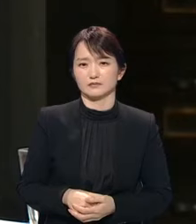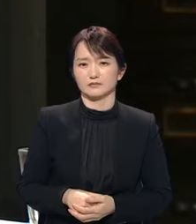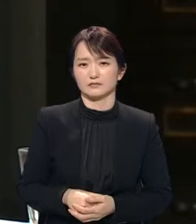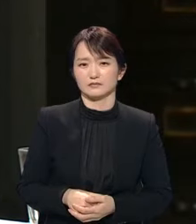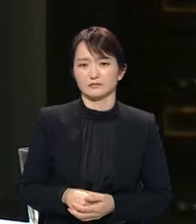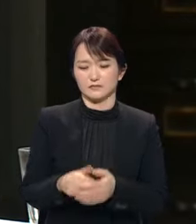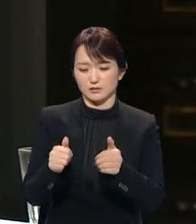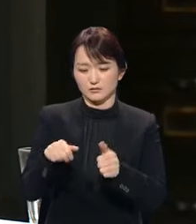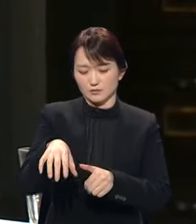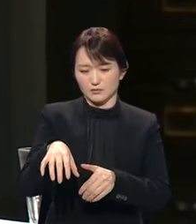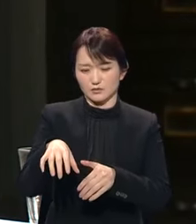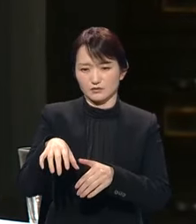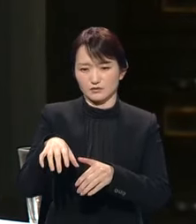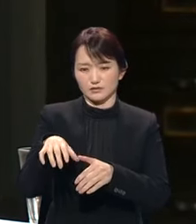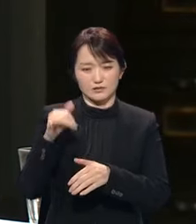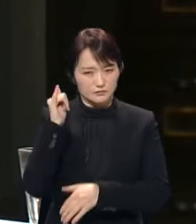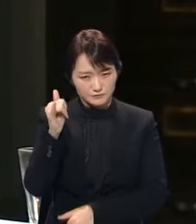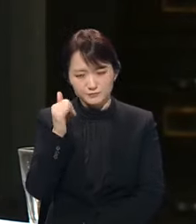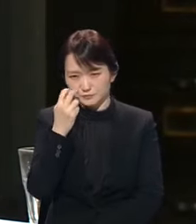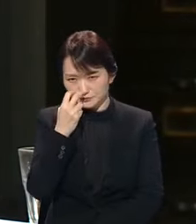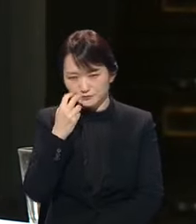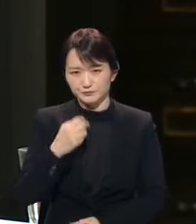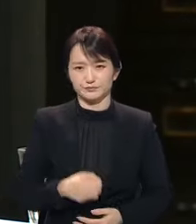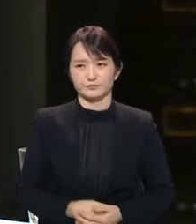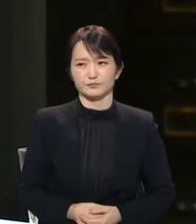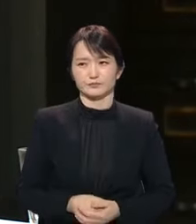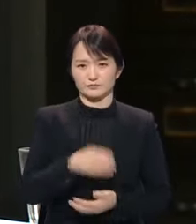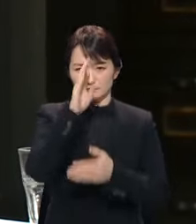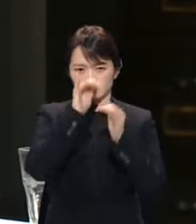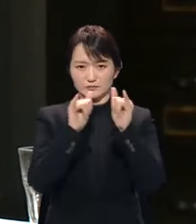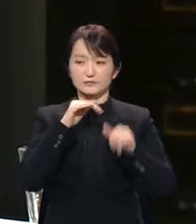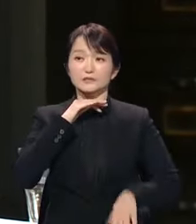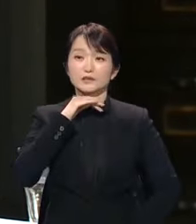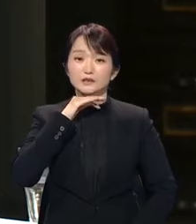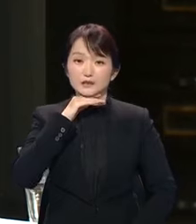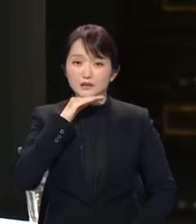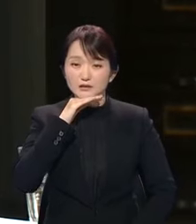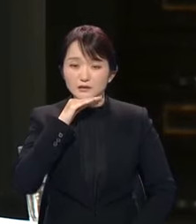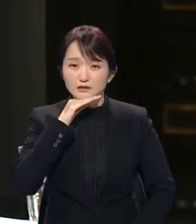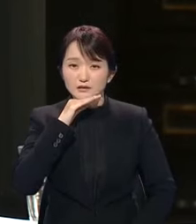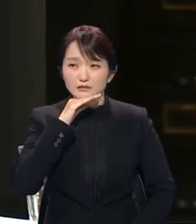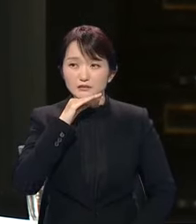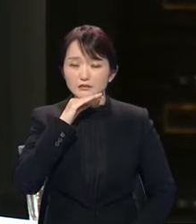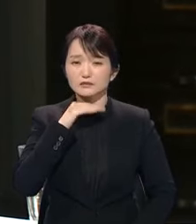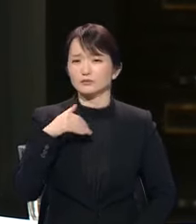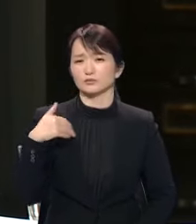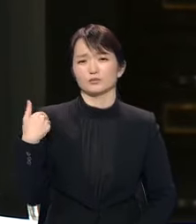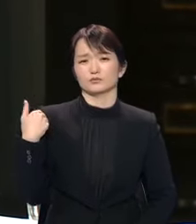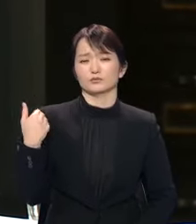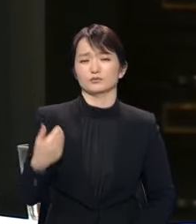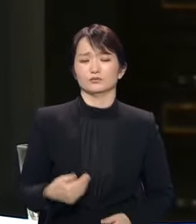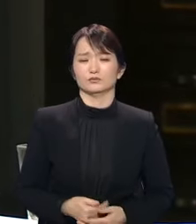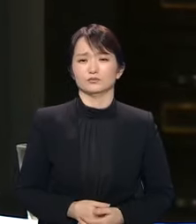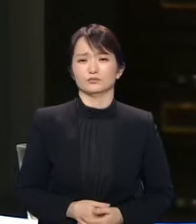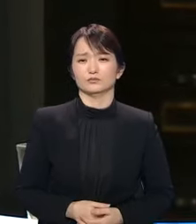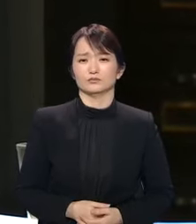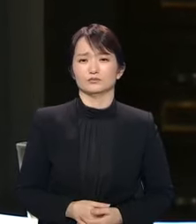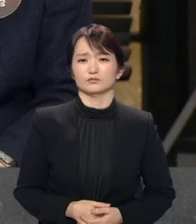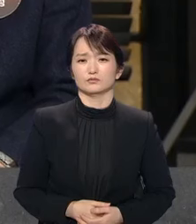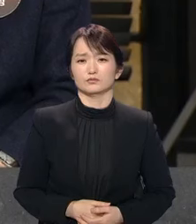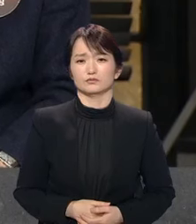좀 민감한 내용이다 보니까 그 저 환자의 연령이나 이런 것까지는 뭐 알 수가 없었습니다, 교수님. 예, 일단